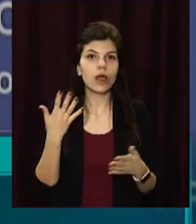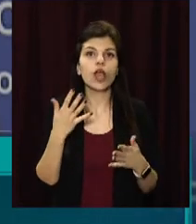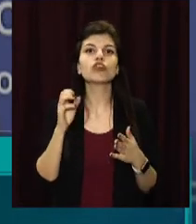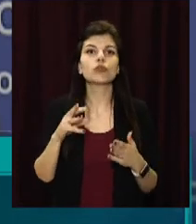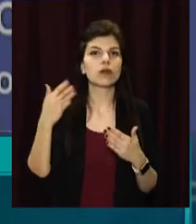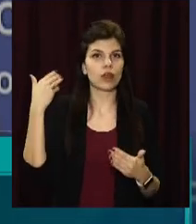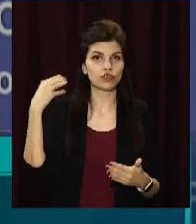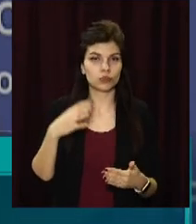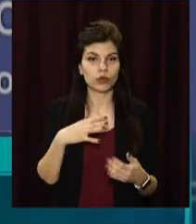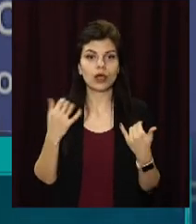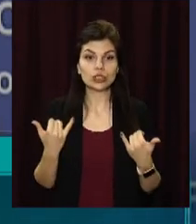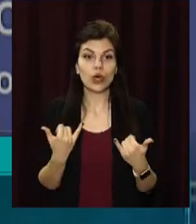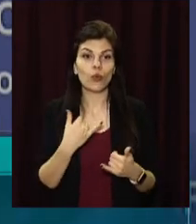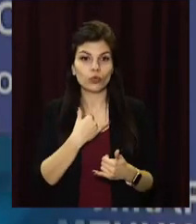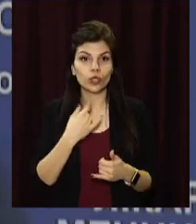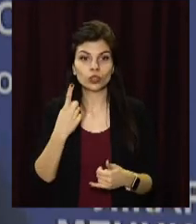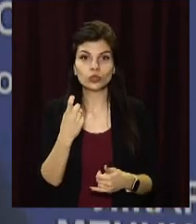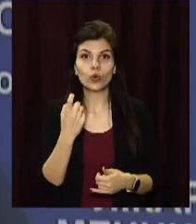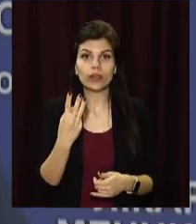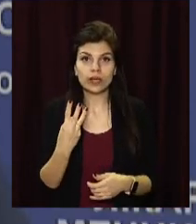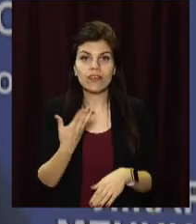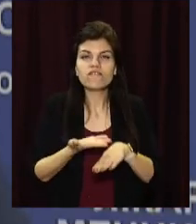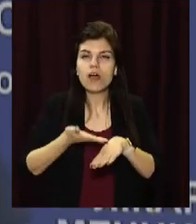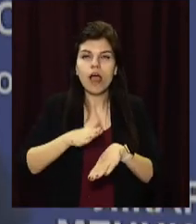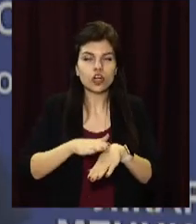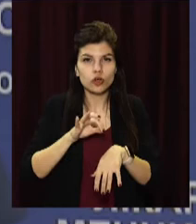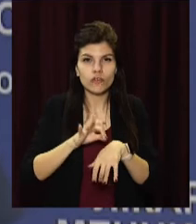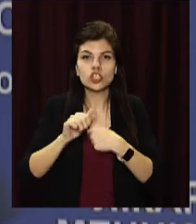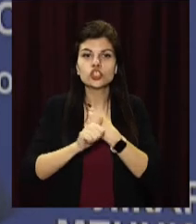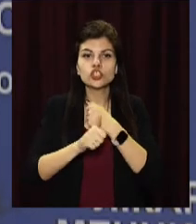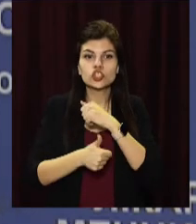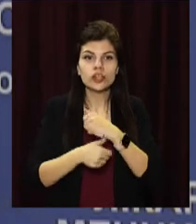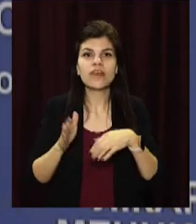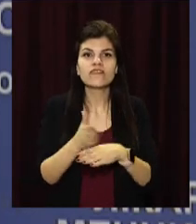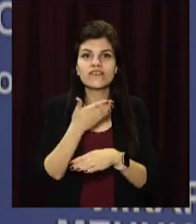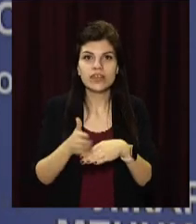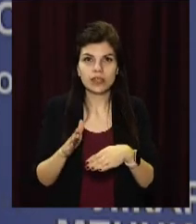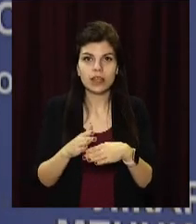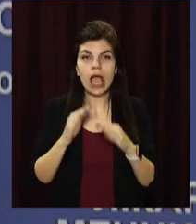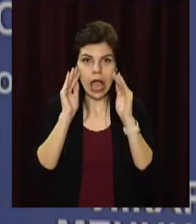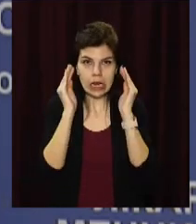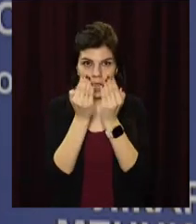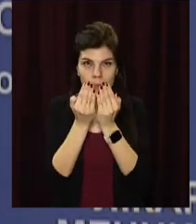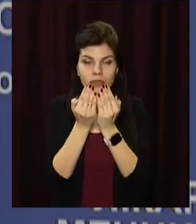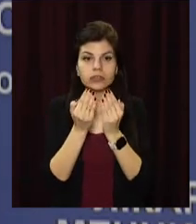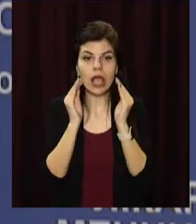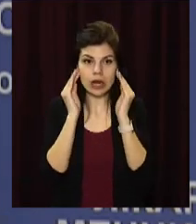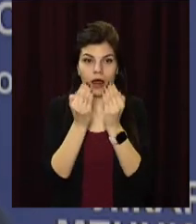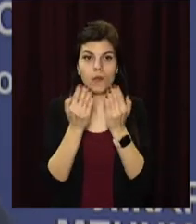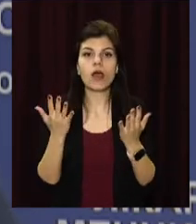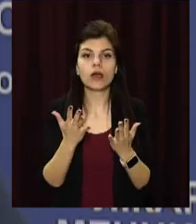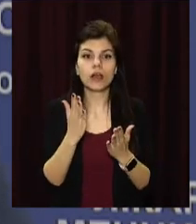раніше. Зараз у нас 103 важких хворих, 16 відділені реанімації. Реанімація, яка